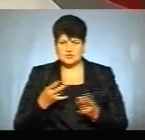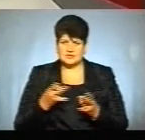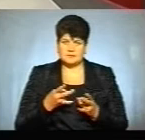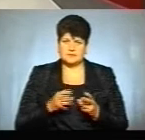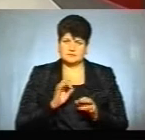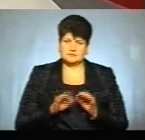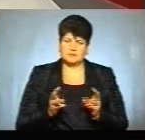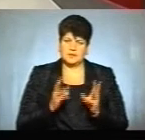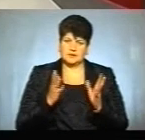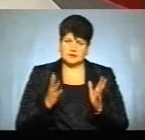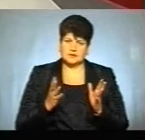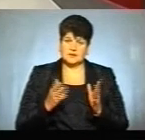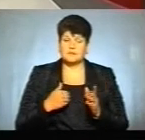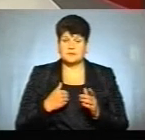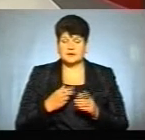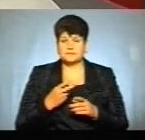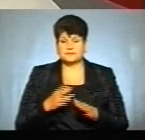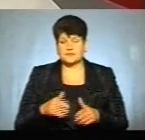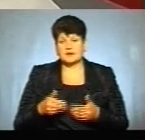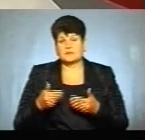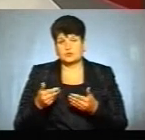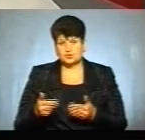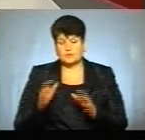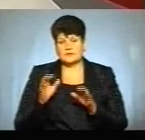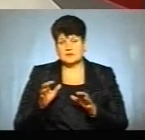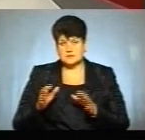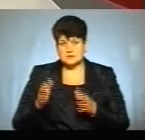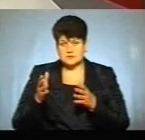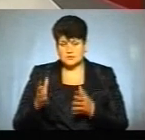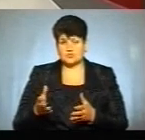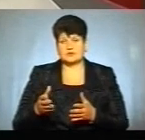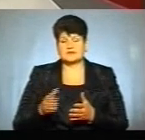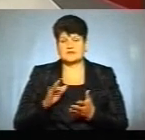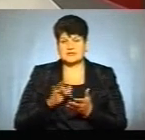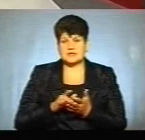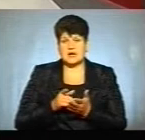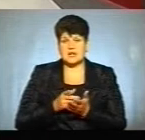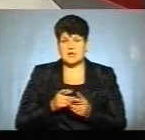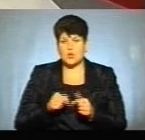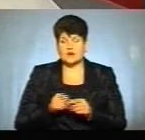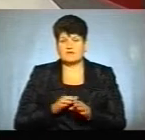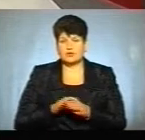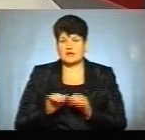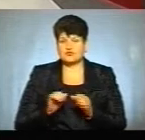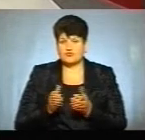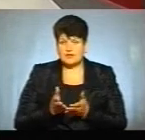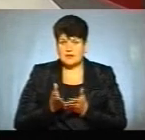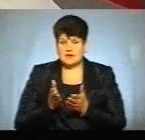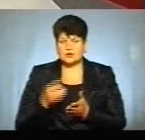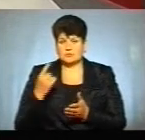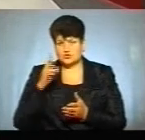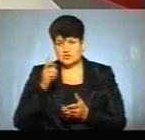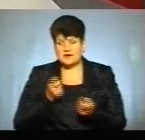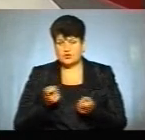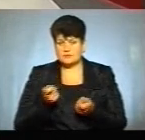раз робити. Ми виходимо з законодавчими ініціативами напряму через свій центральний орган виконавчої влади, через обласну